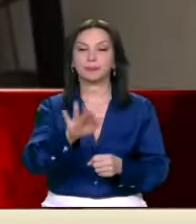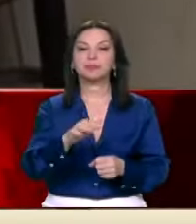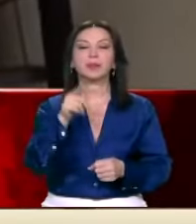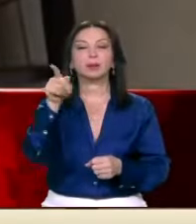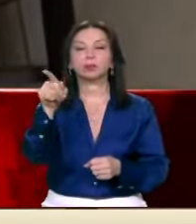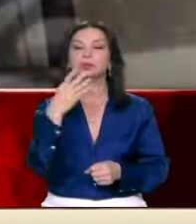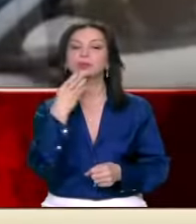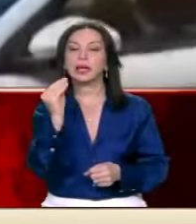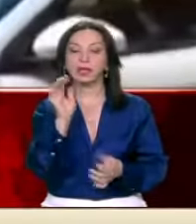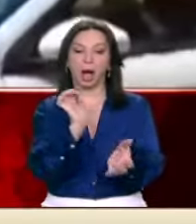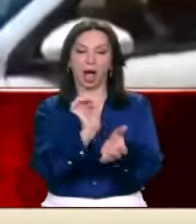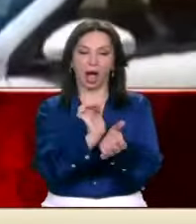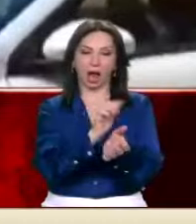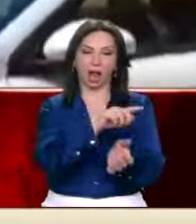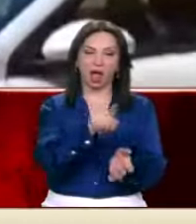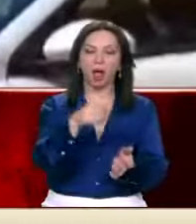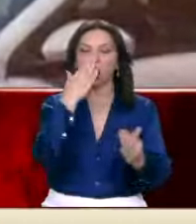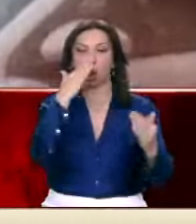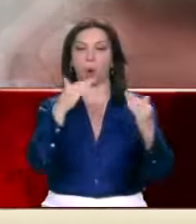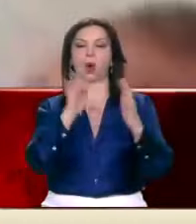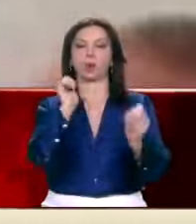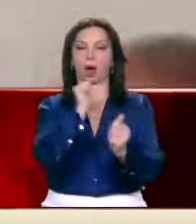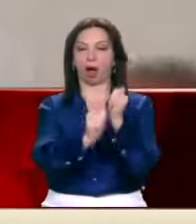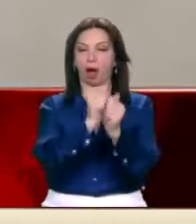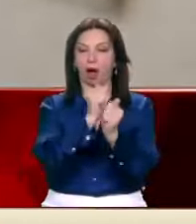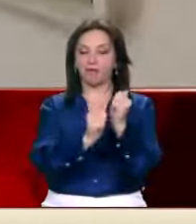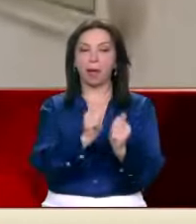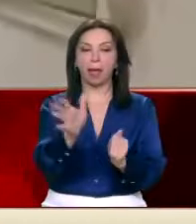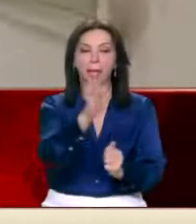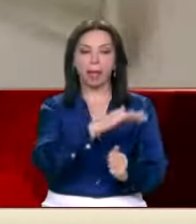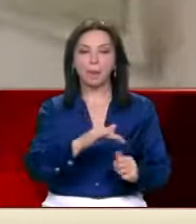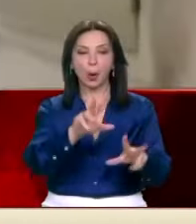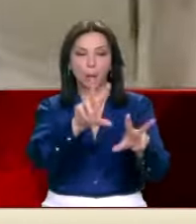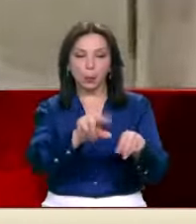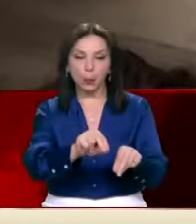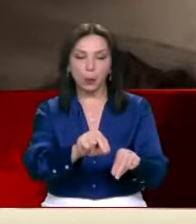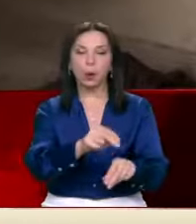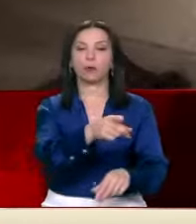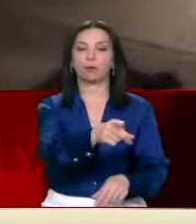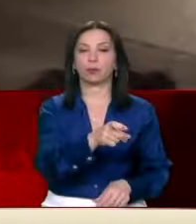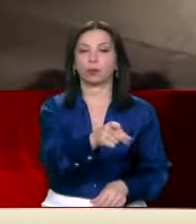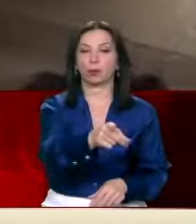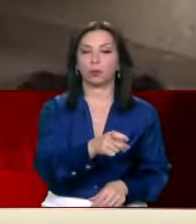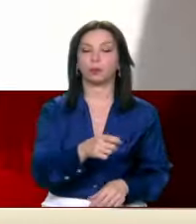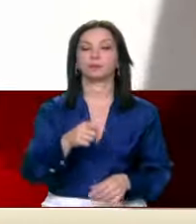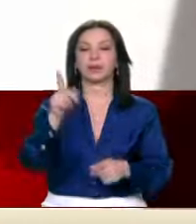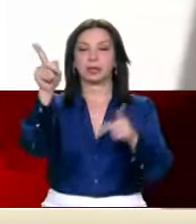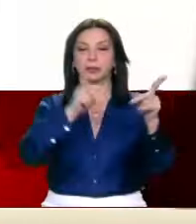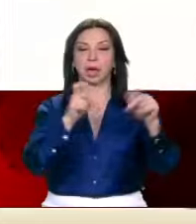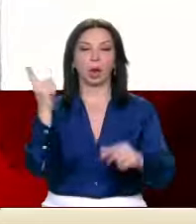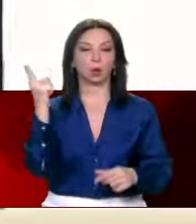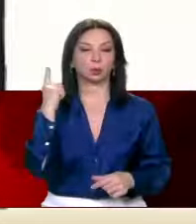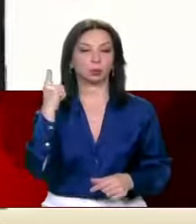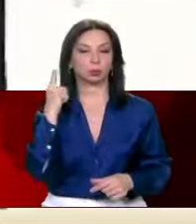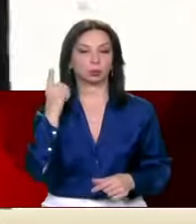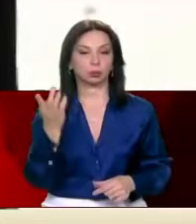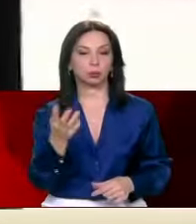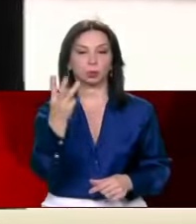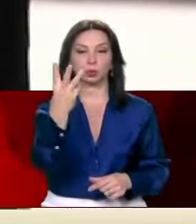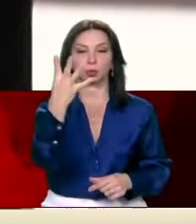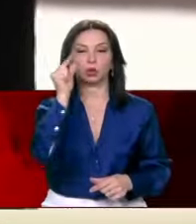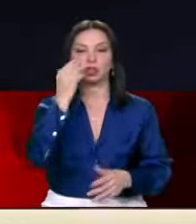ailesiyle sorunları vardı. Herkes uykudayken evi kan gölüne çevirdi. Kim varsa ateş açtı. Silah sesi duyuldu. 3 kişi mi? 4 kişi de